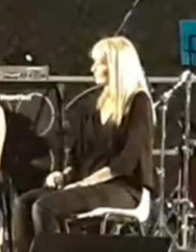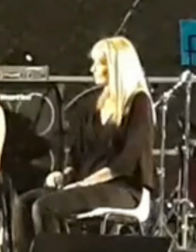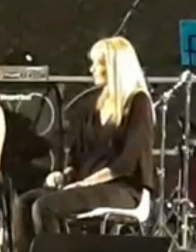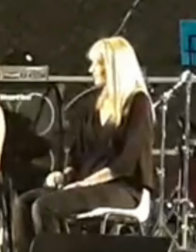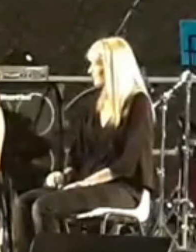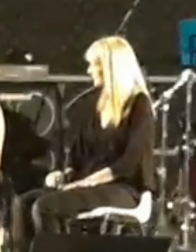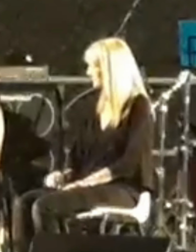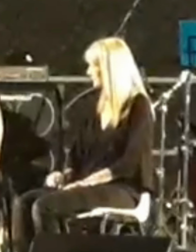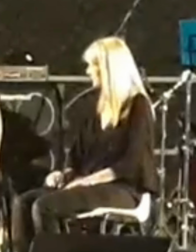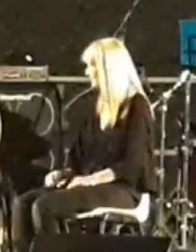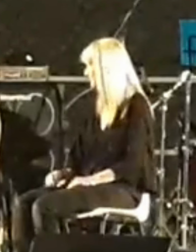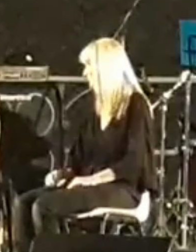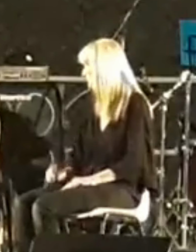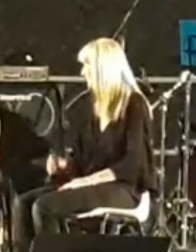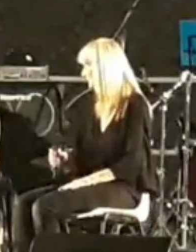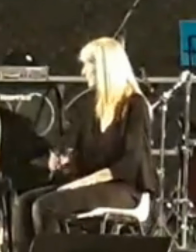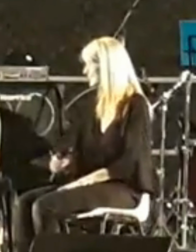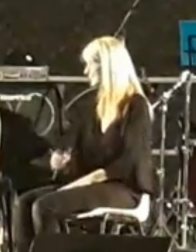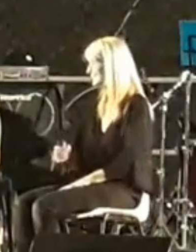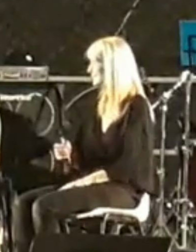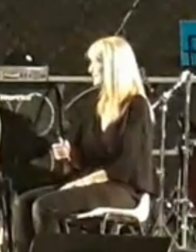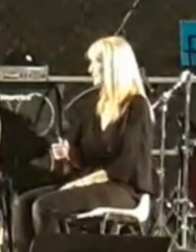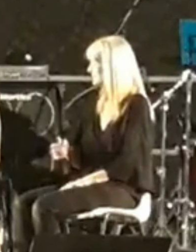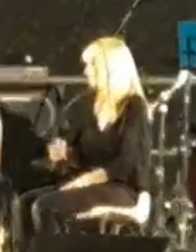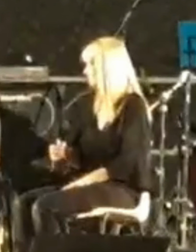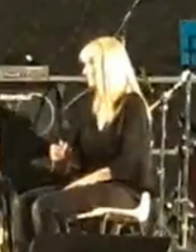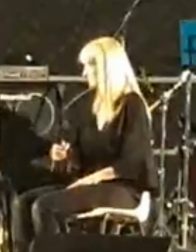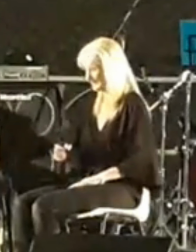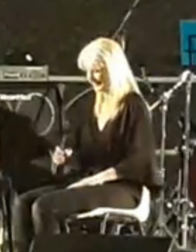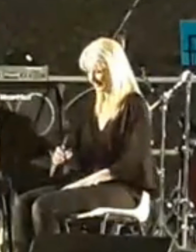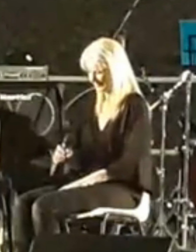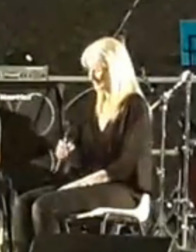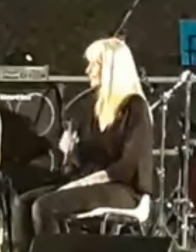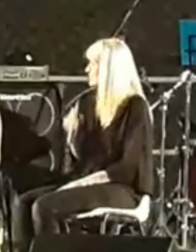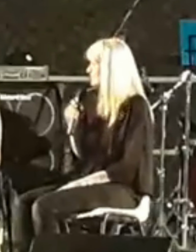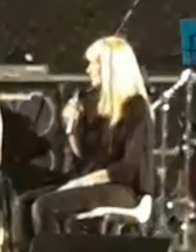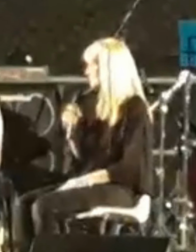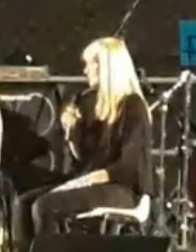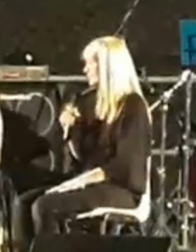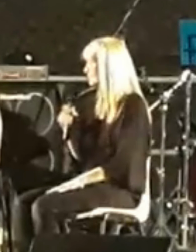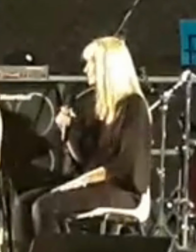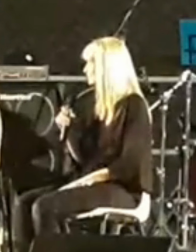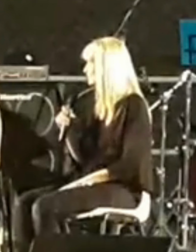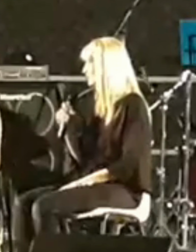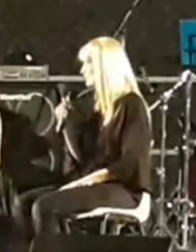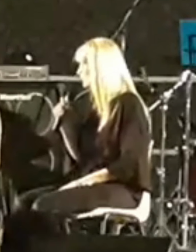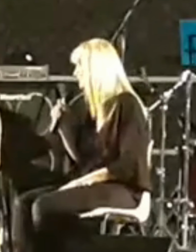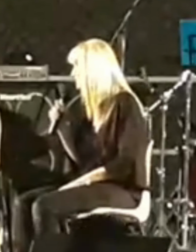c'è Cristina. Anch'io. Lei è la figlia del grande Pietro. Ecco. Ecco. Grazie per